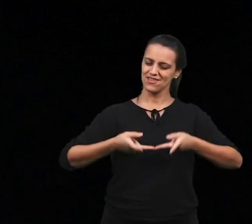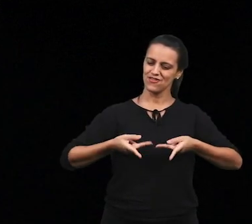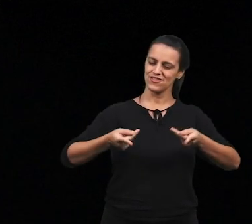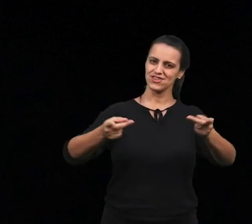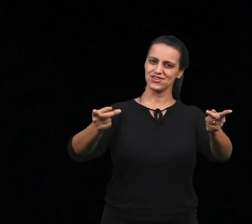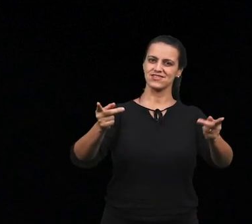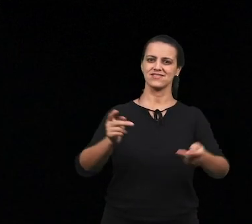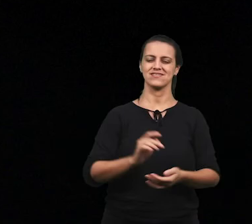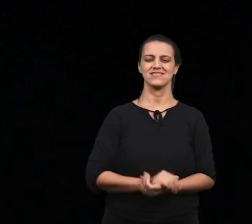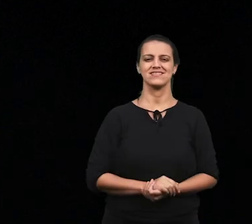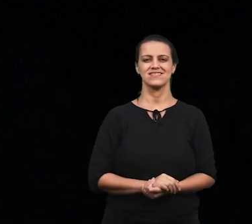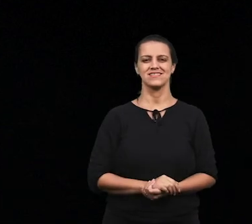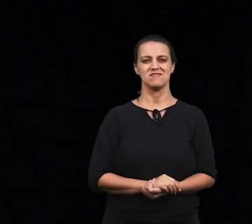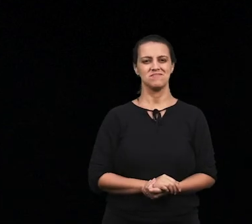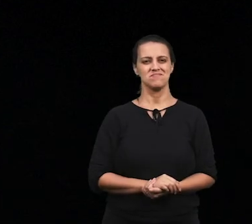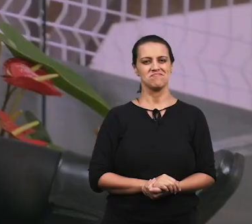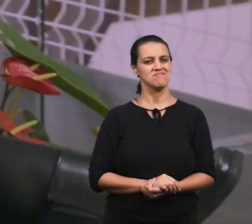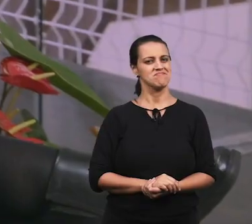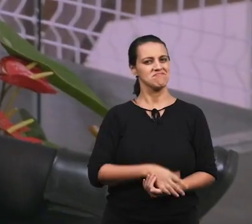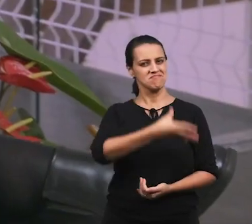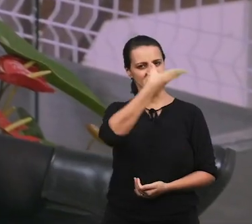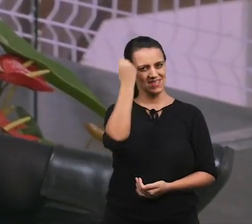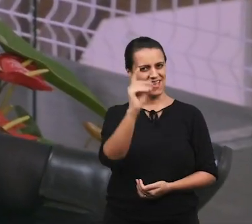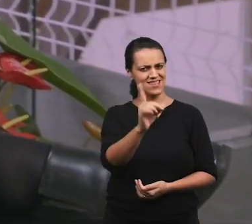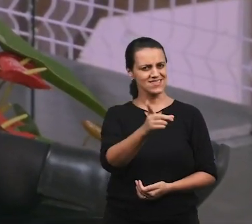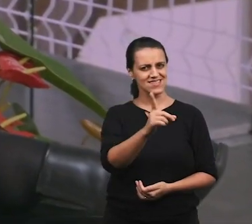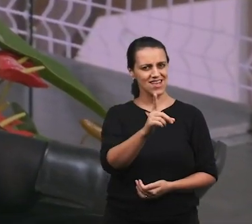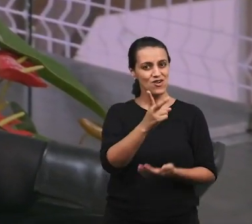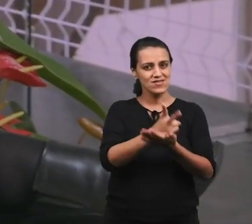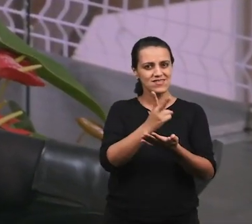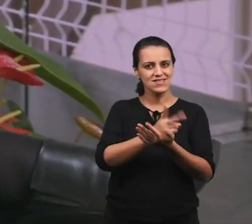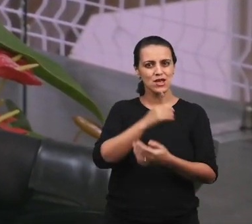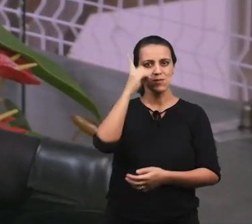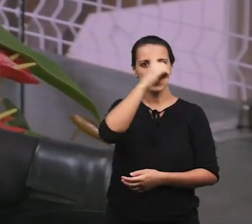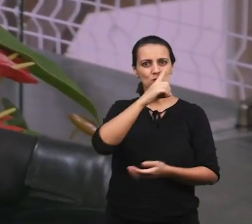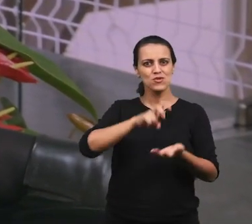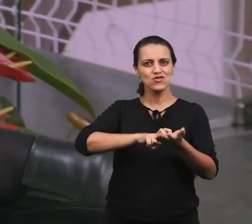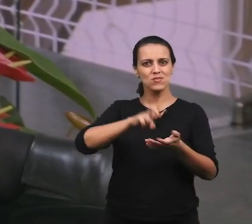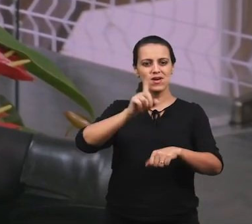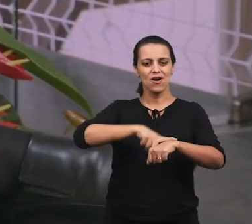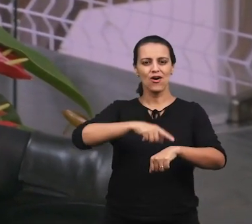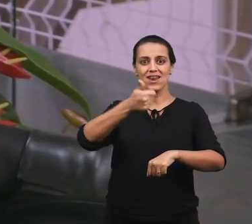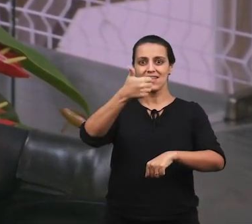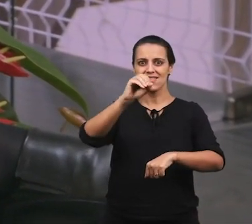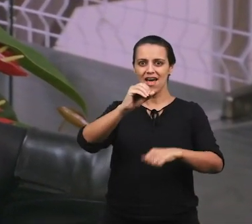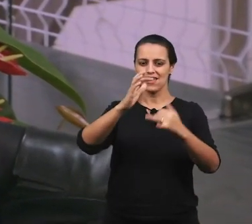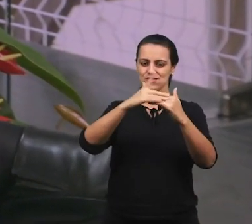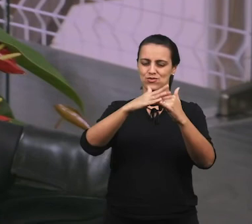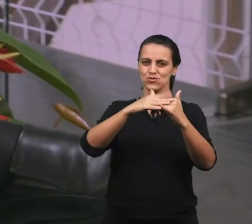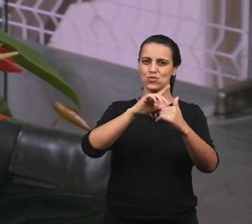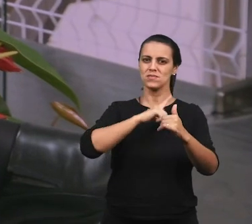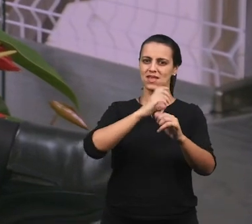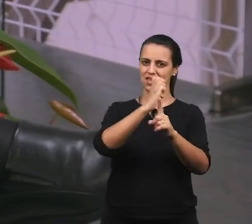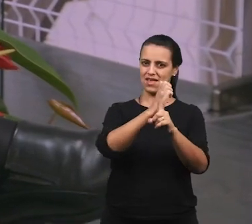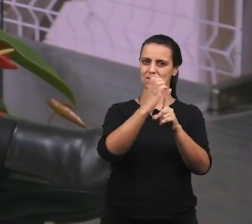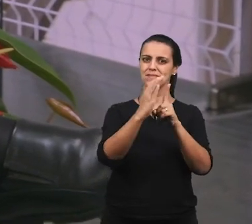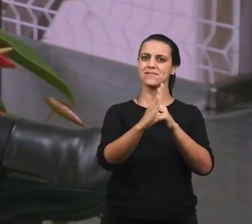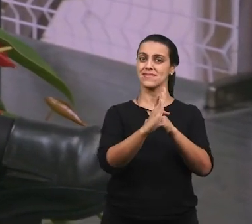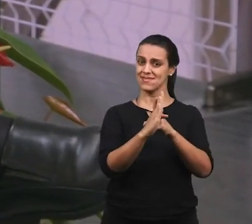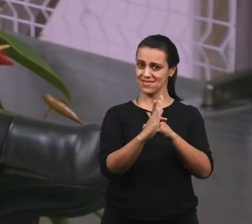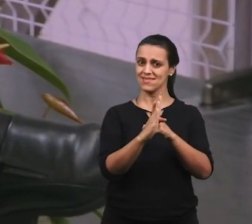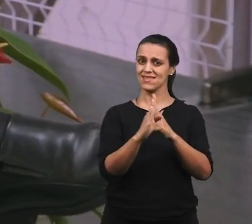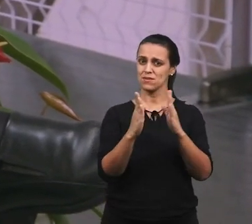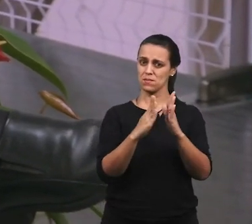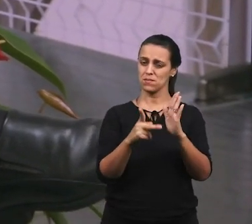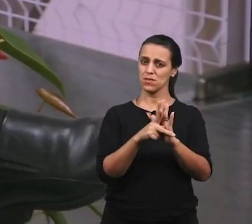Евангелие». Не забудьте, каждое воскресенье в 10 часов утра по бразильскому